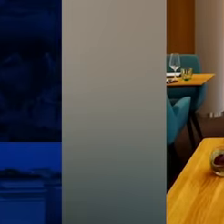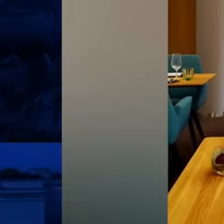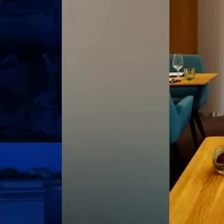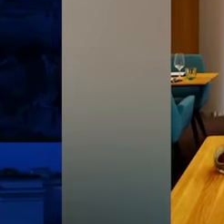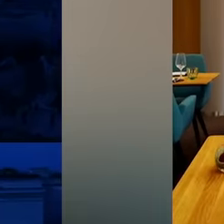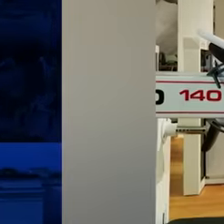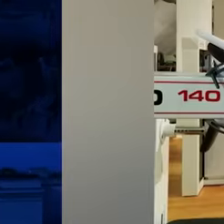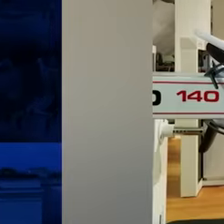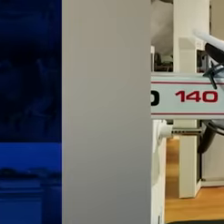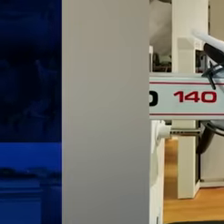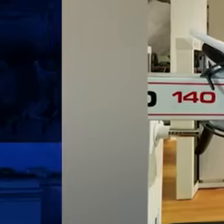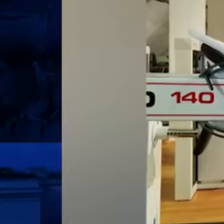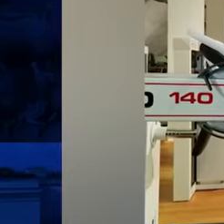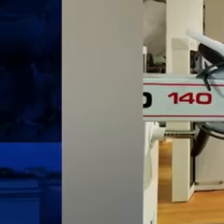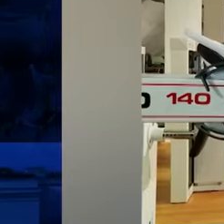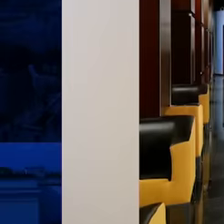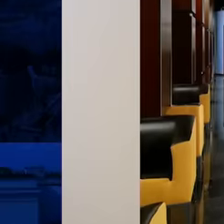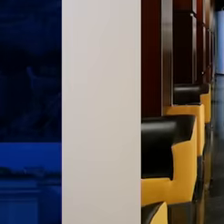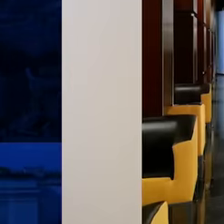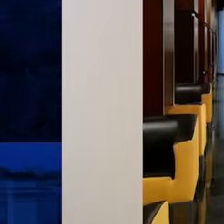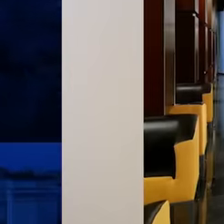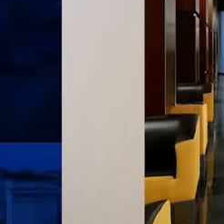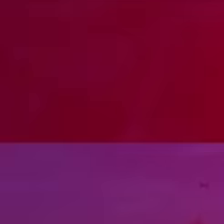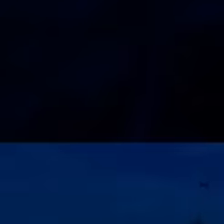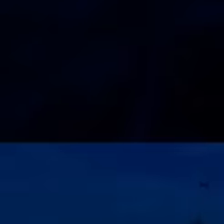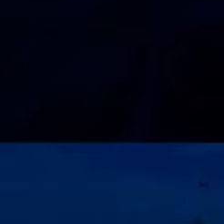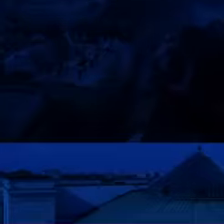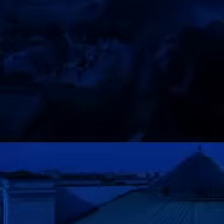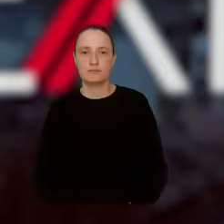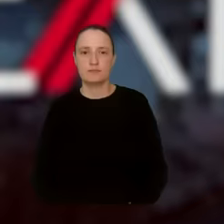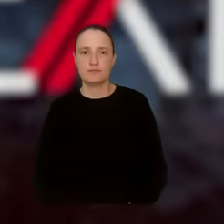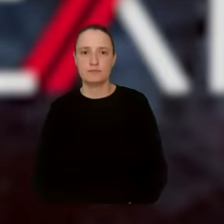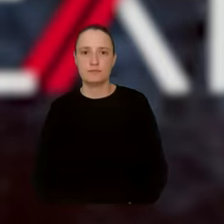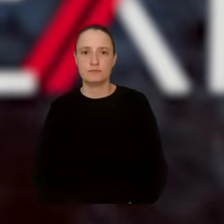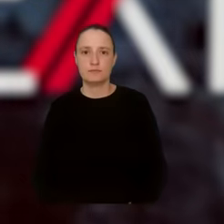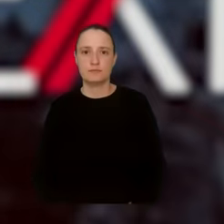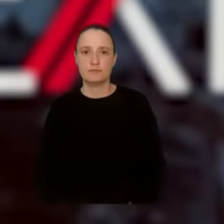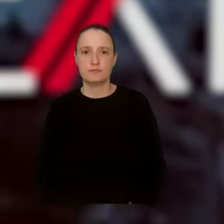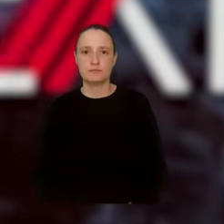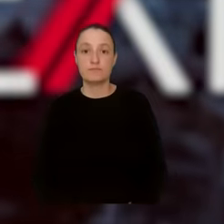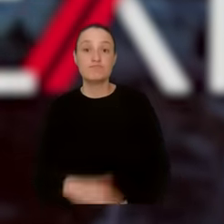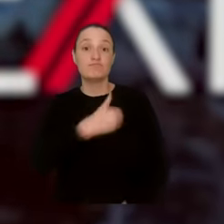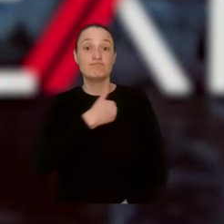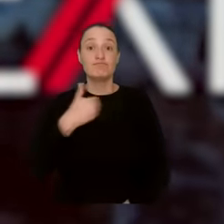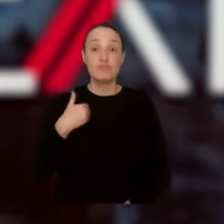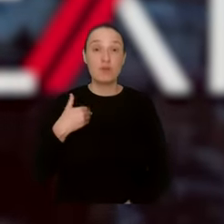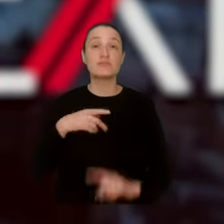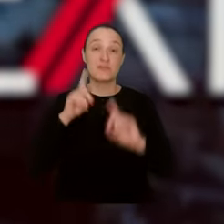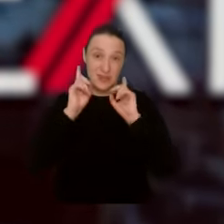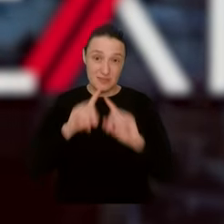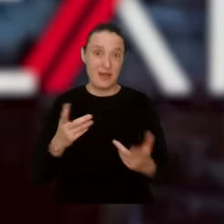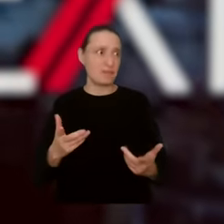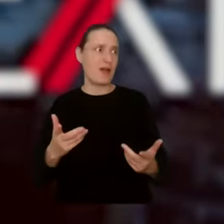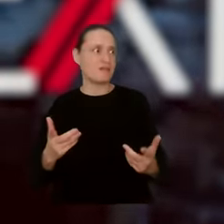na piłkarskim Euro będzie Hanower. Wcześniej mówiono o innych lokalizacjach. W Polsce panuje prawdziwa wiosna ludów.